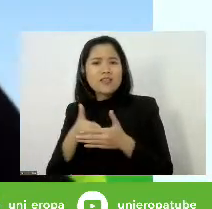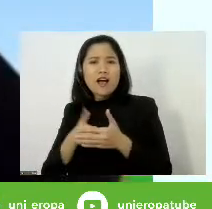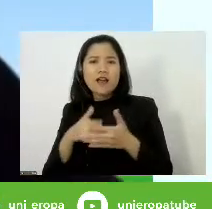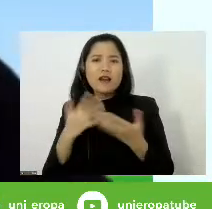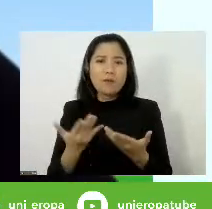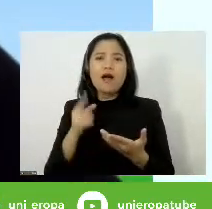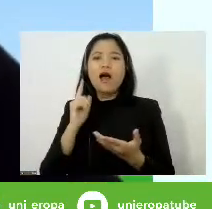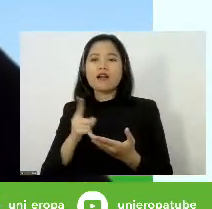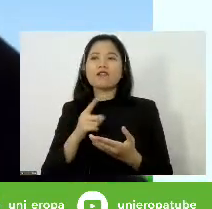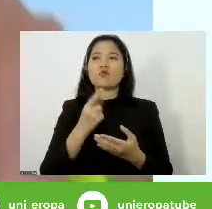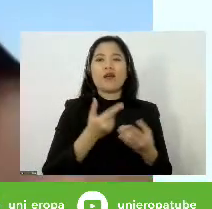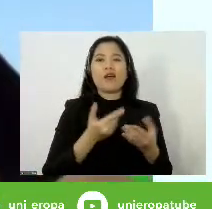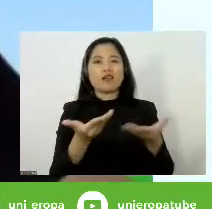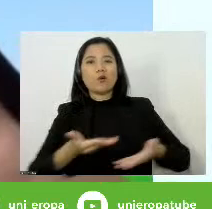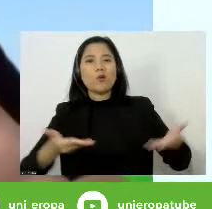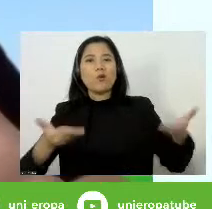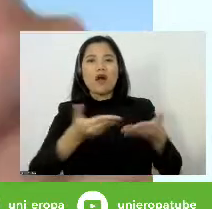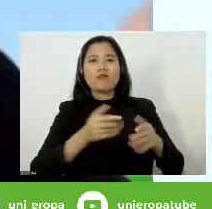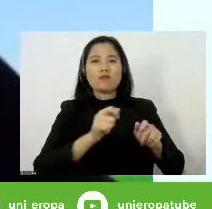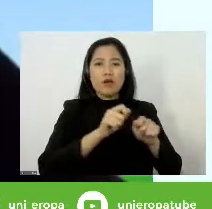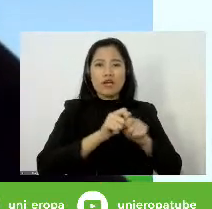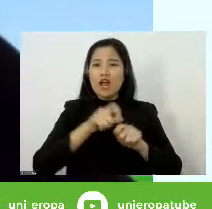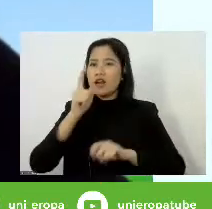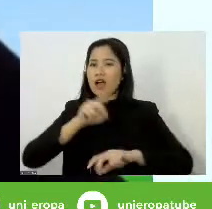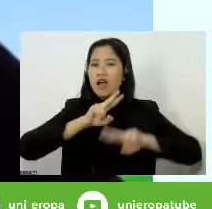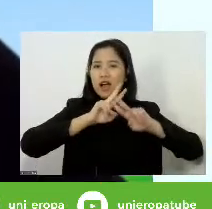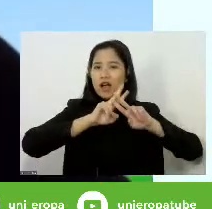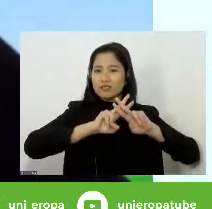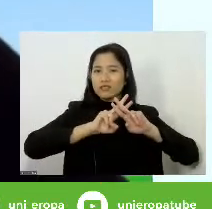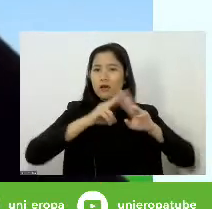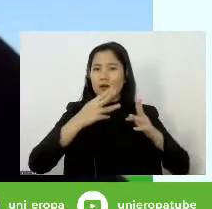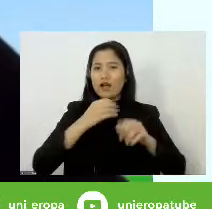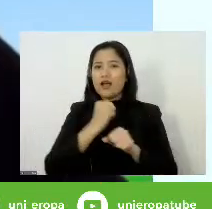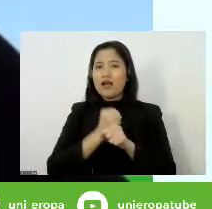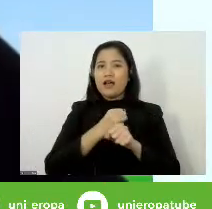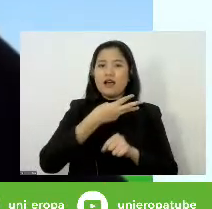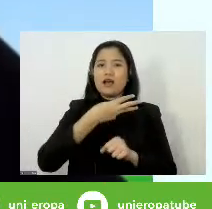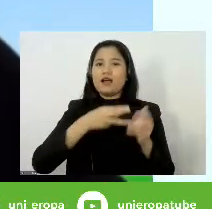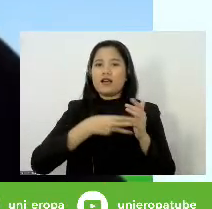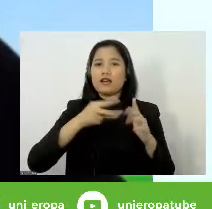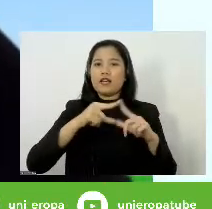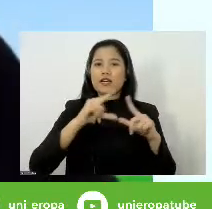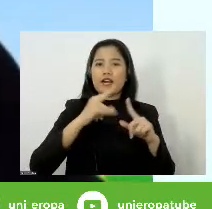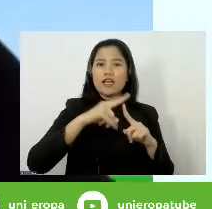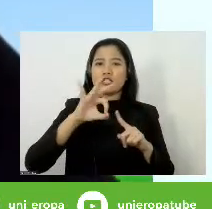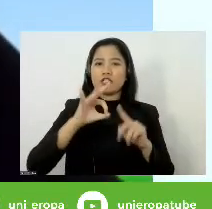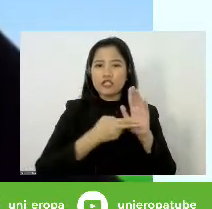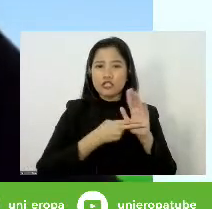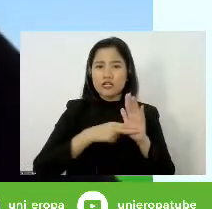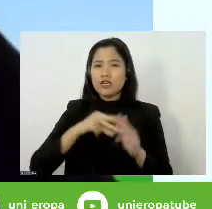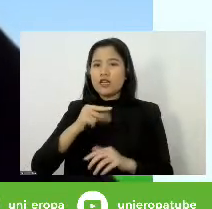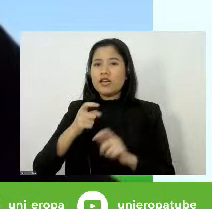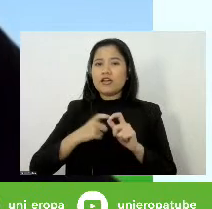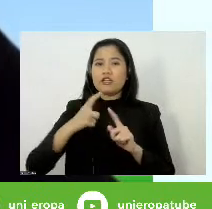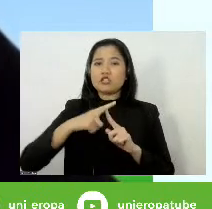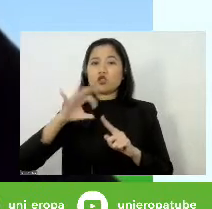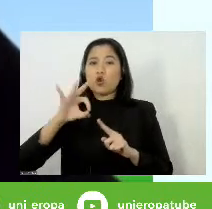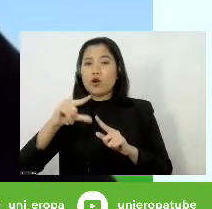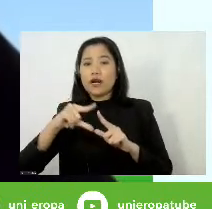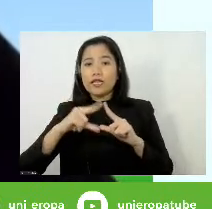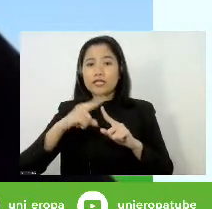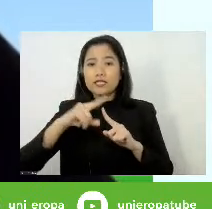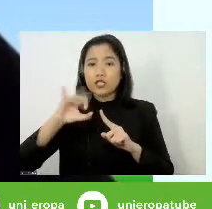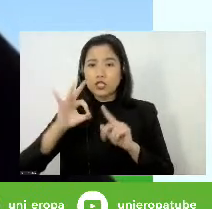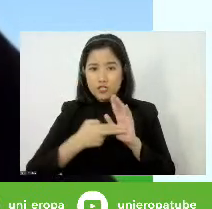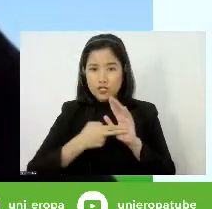restorasi lingkungan hidup kita dengan kita dst-i reaction Distortion yes ini juga kita punya Tokyo